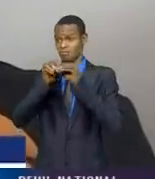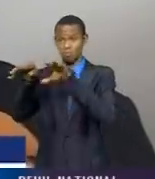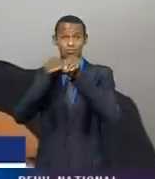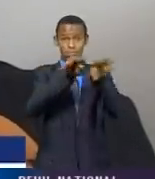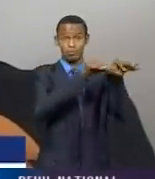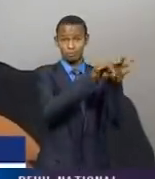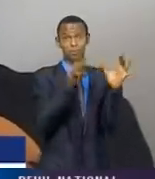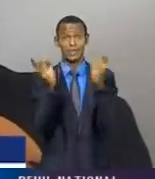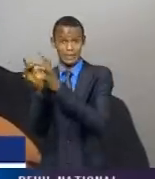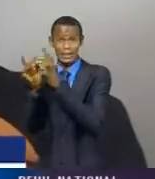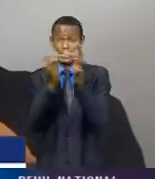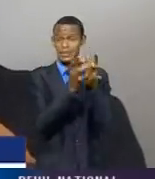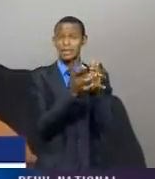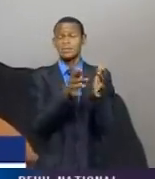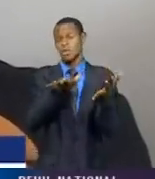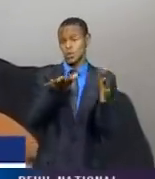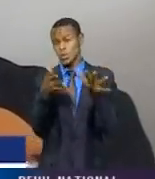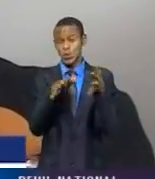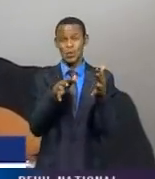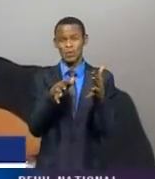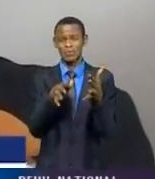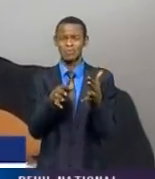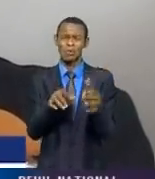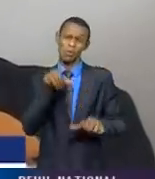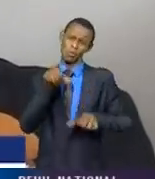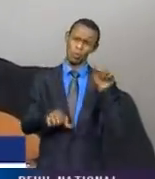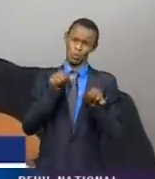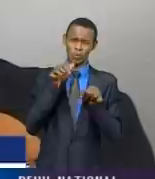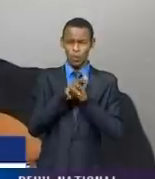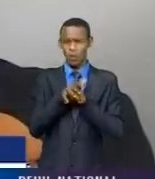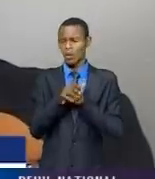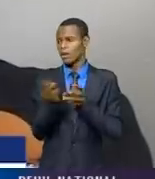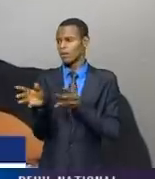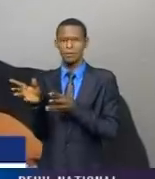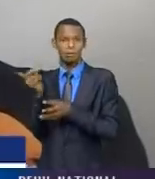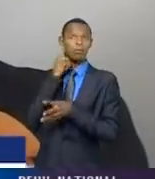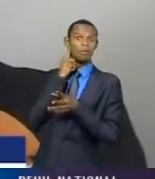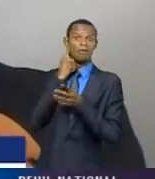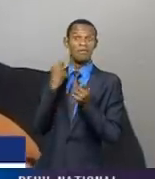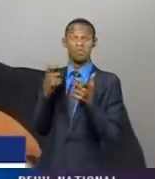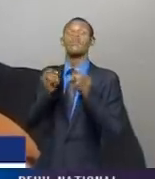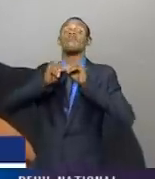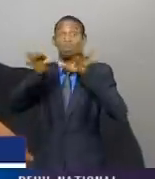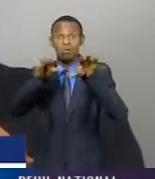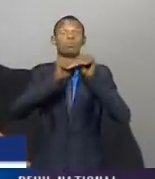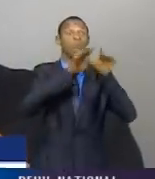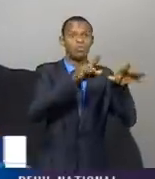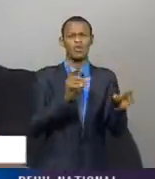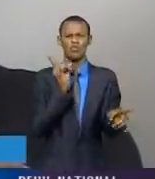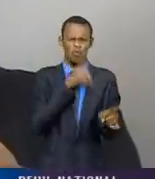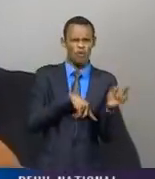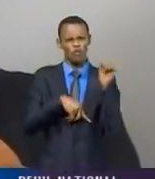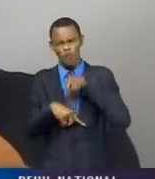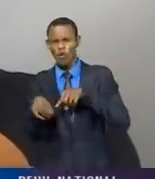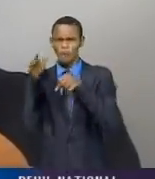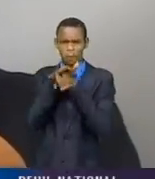que souvent ces modèles ne vérifie pas l'information et on trouve beaucoup de fêtes news diffusée dans sur la